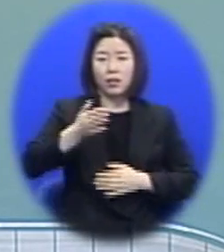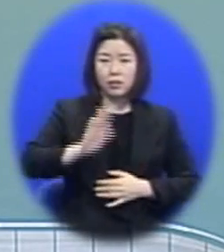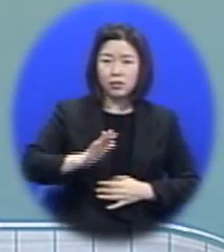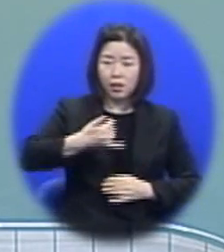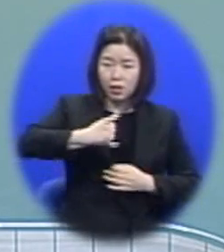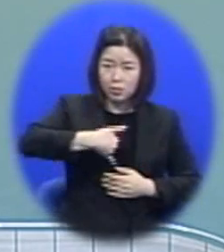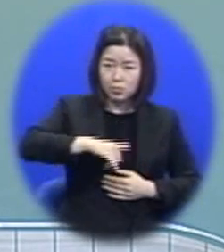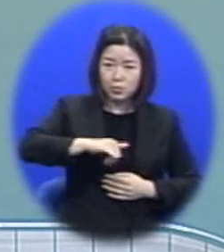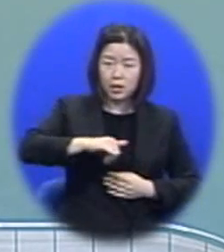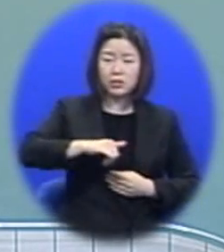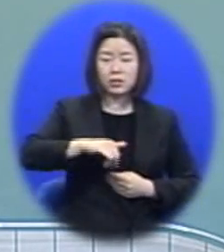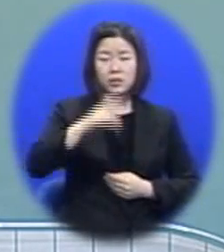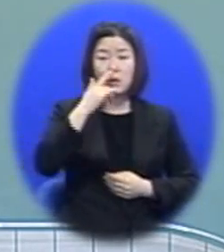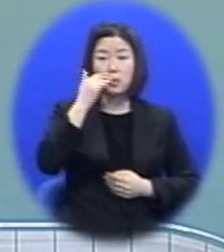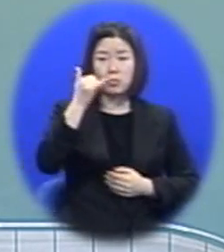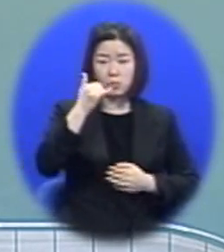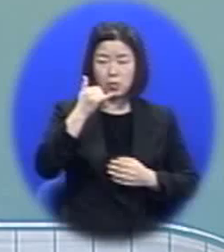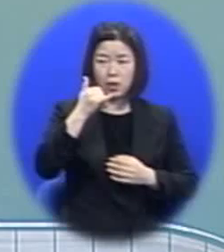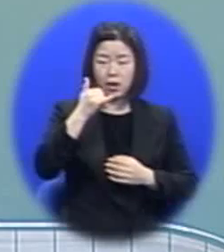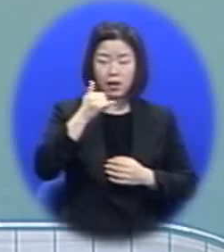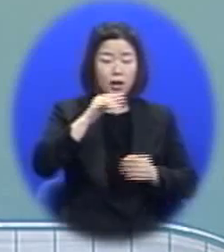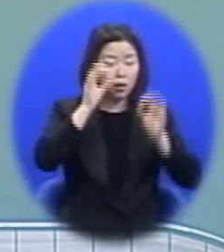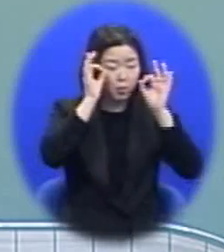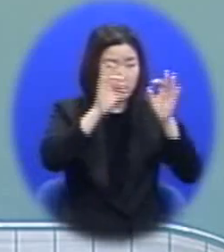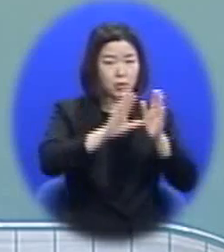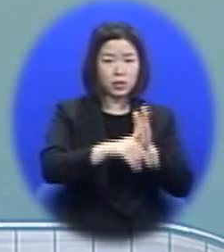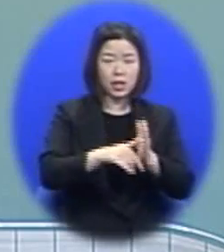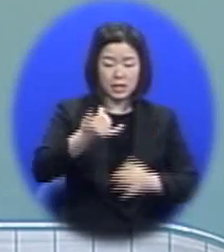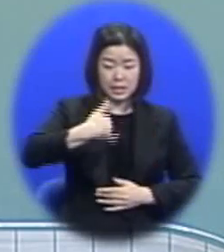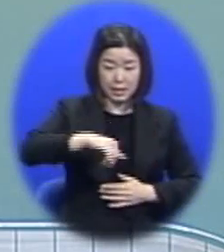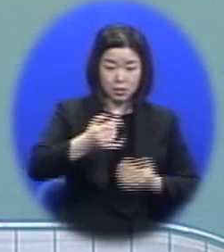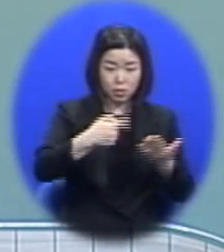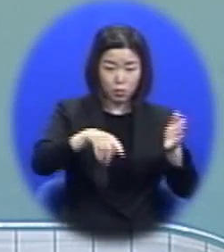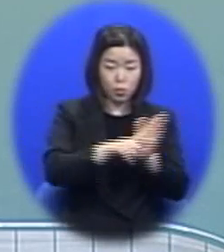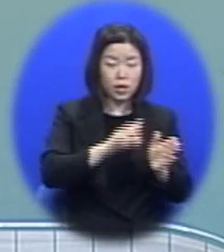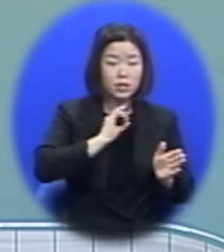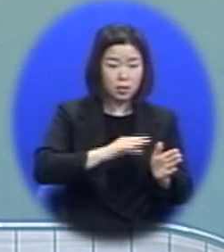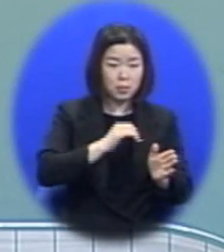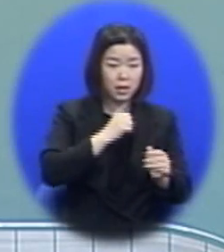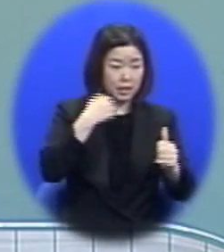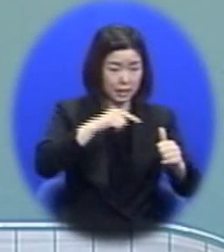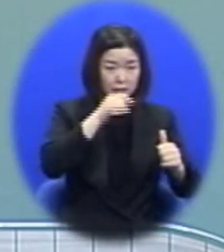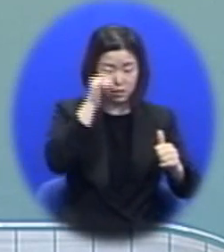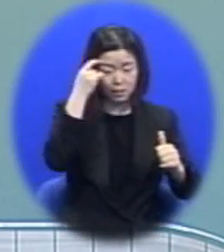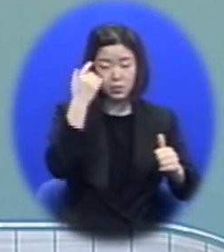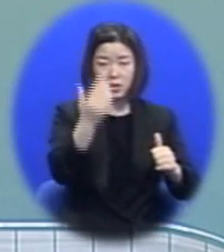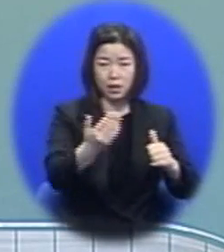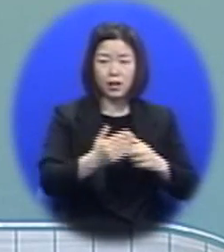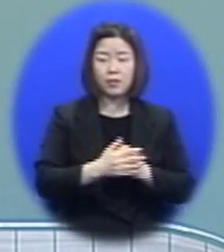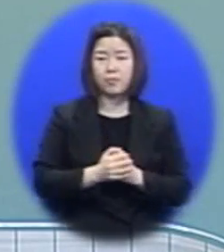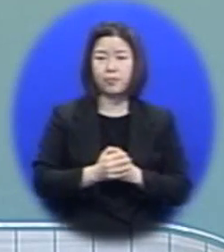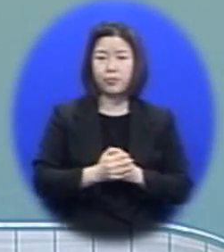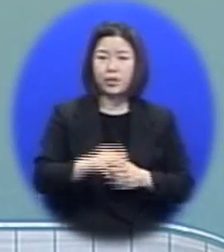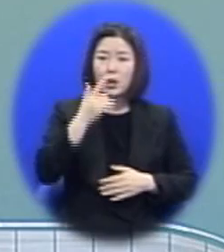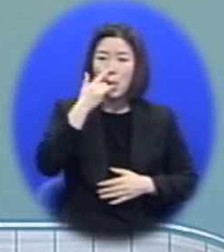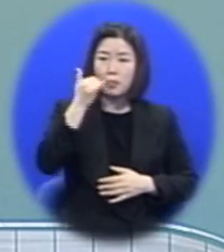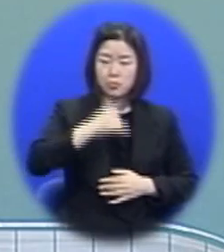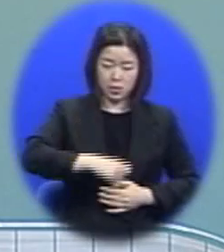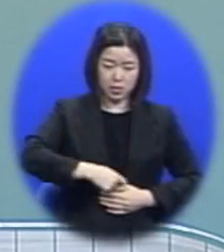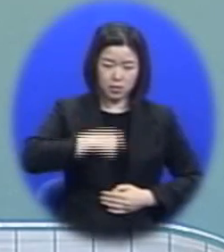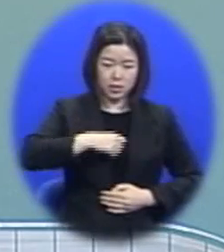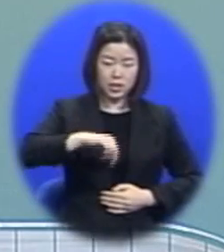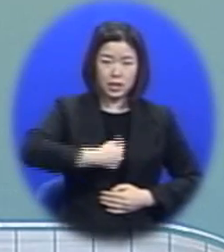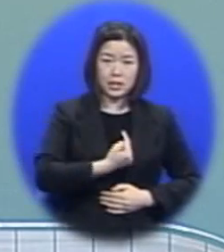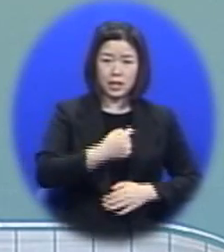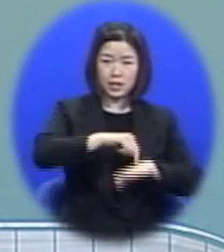부모가 진짜 자녀들의 행복을 위해서 자녀를 위해서만 하는 겁니까 부모는 정직하게 자기 자신의